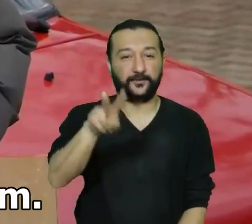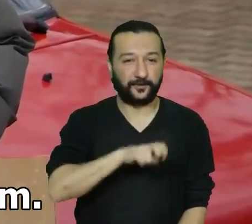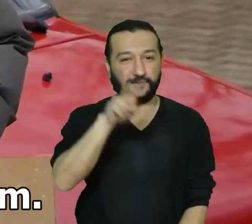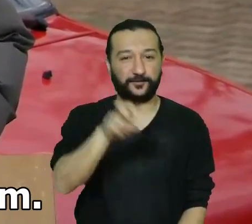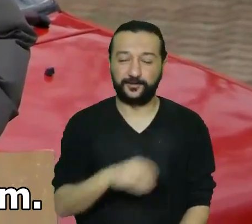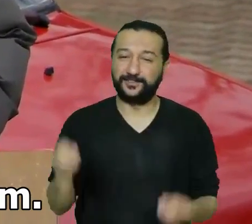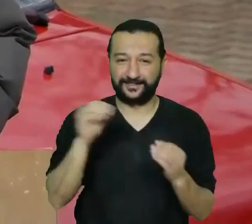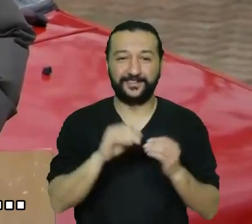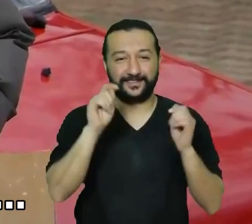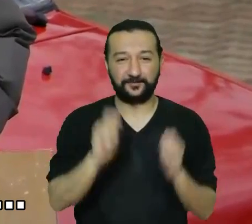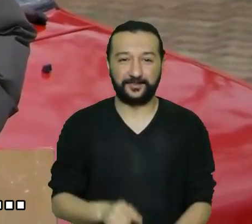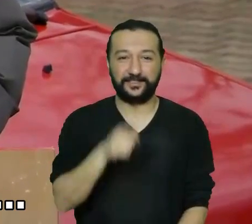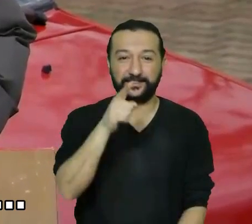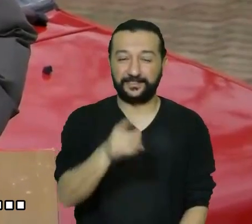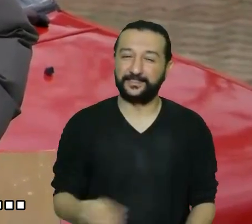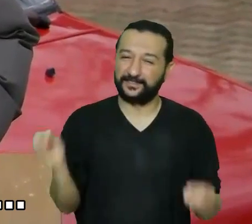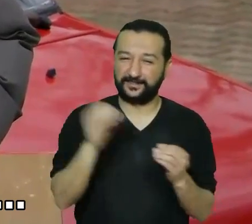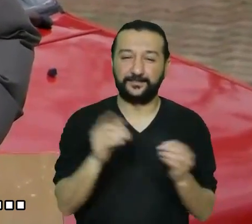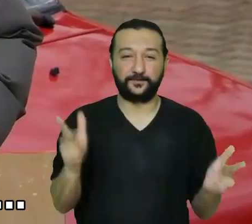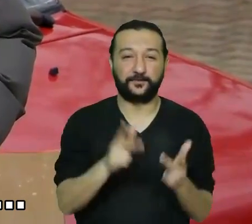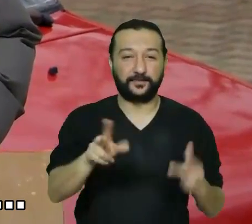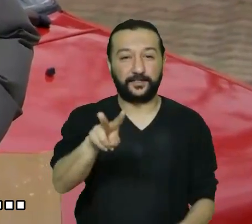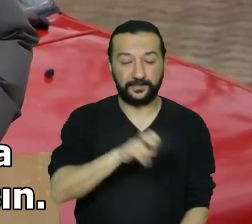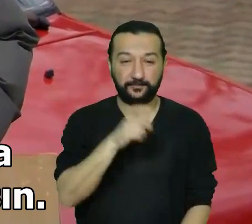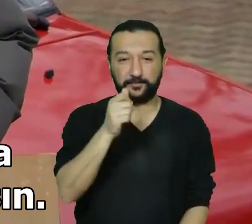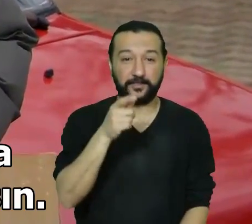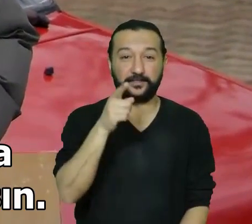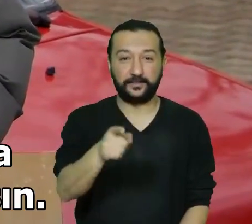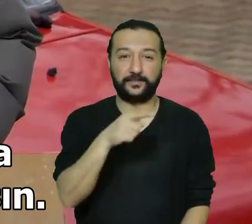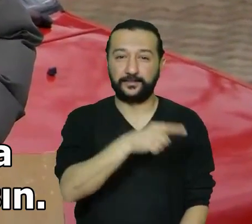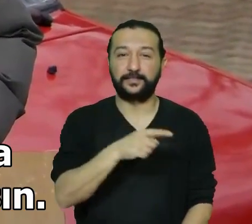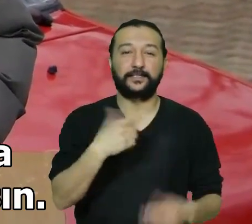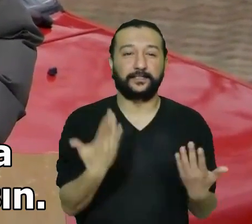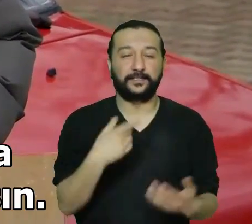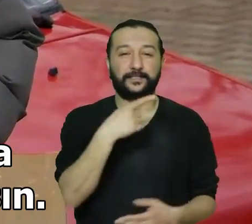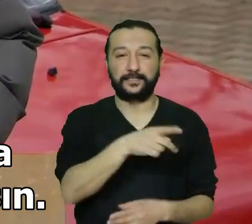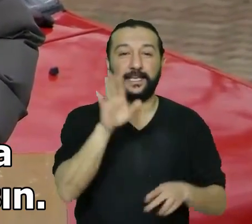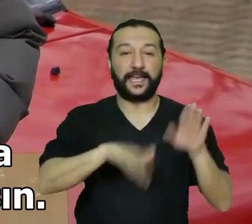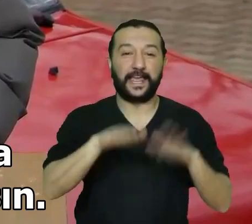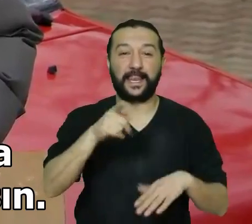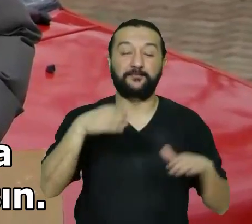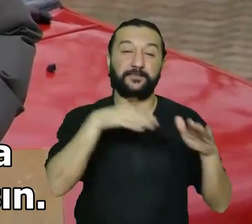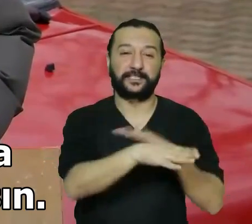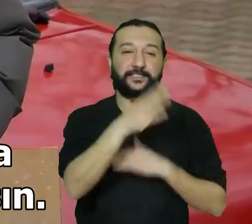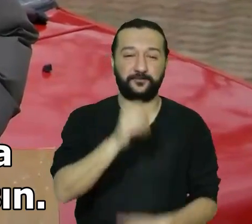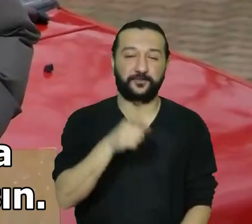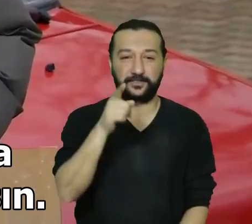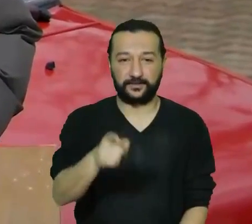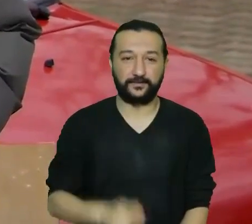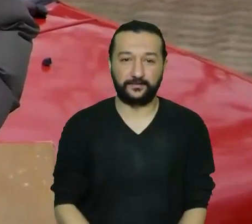yolum yolacağım. Sen öyle bir yolacağım ki epilasyon reklamlarında oynamak zorunda